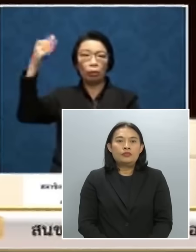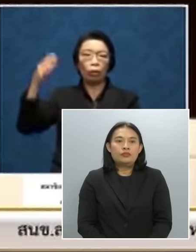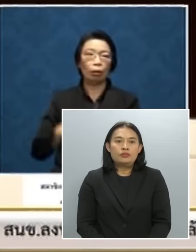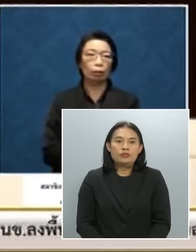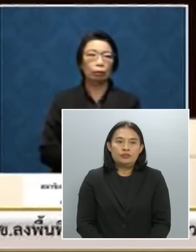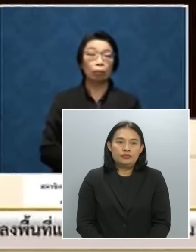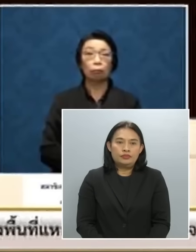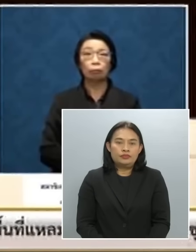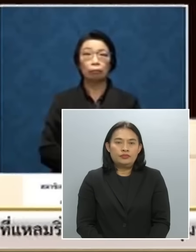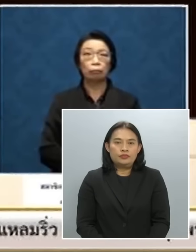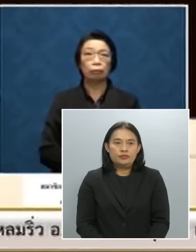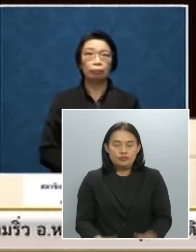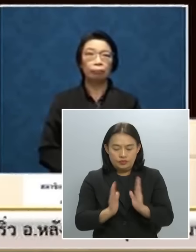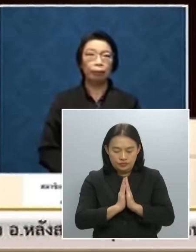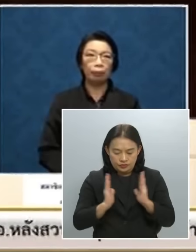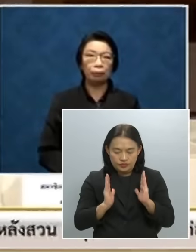ขอบคุณครับ